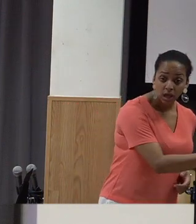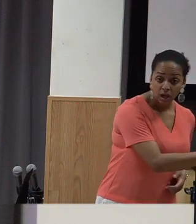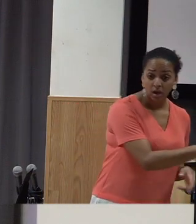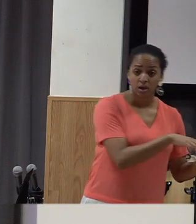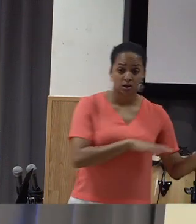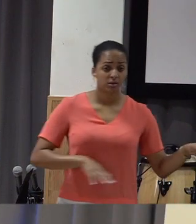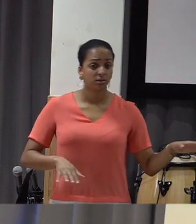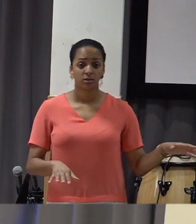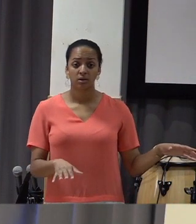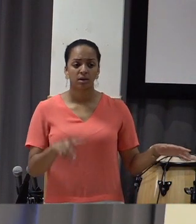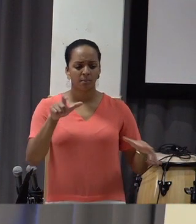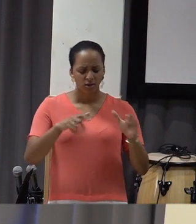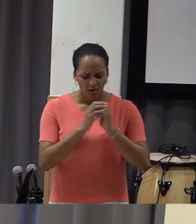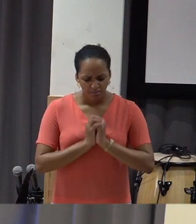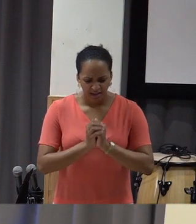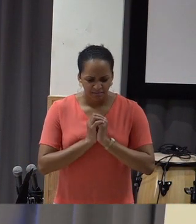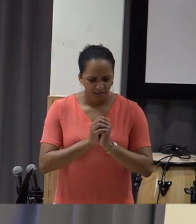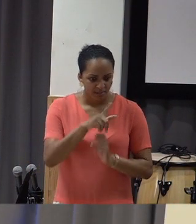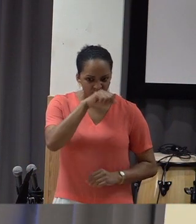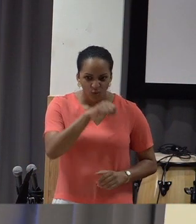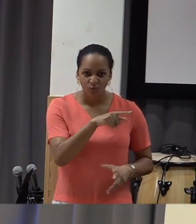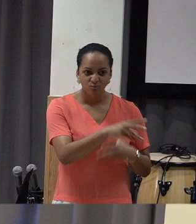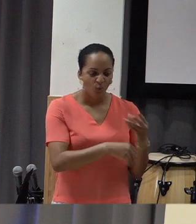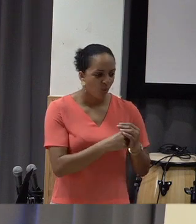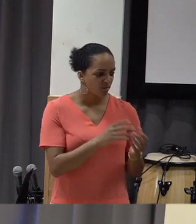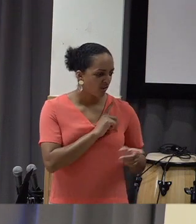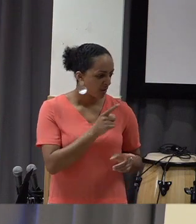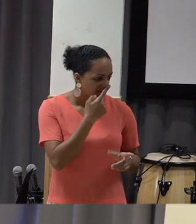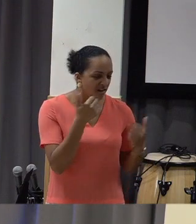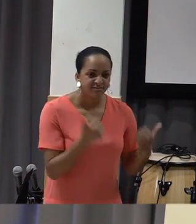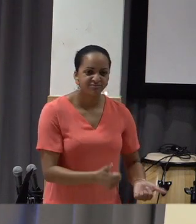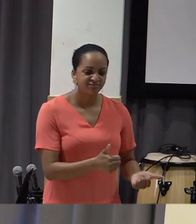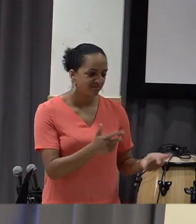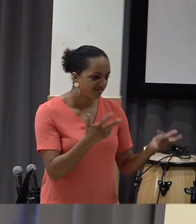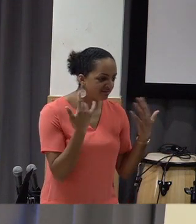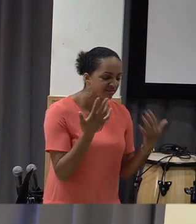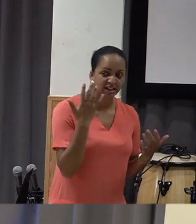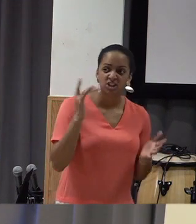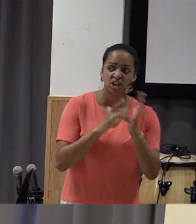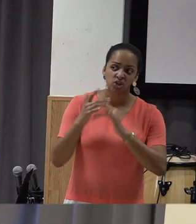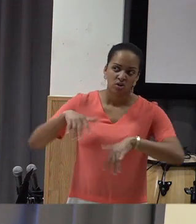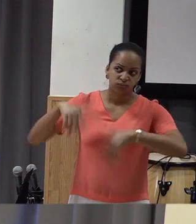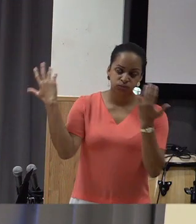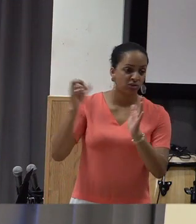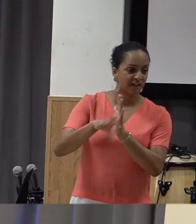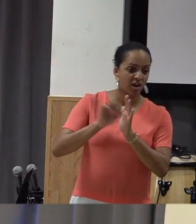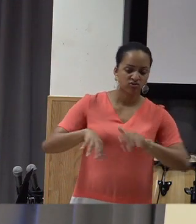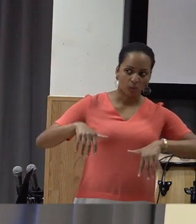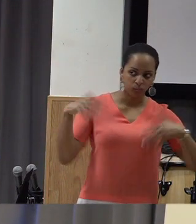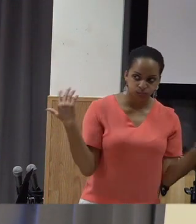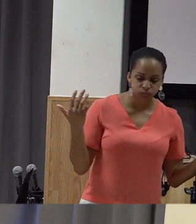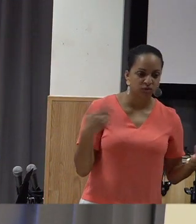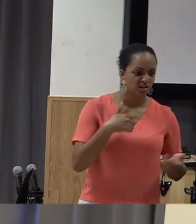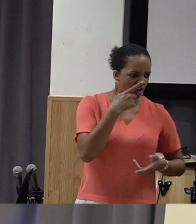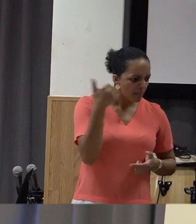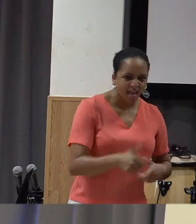Celui qui prie et qui est dans cet état d'esprit, qui aime le monde, qui cherche les richesses de ce monde, qui est hostile à Jésus, qui est hostile à l'évangile, qui cherche les